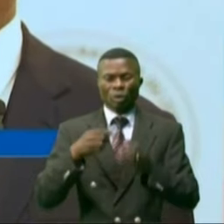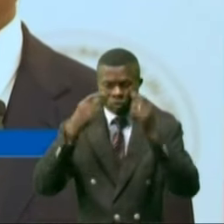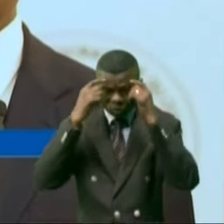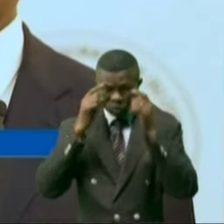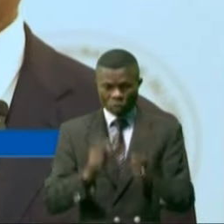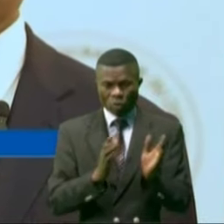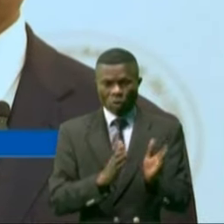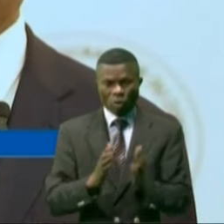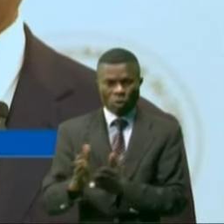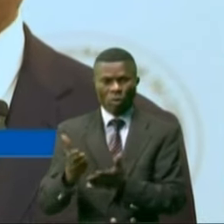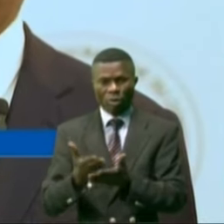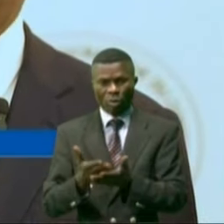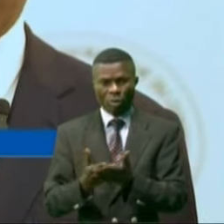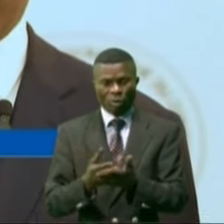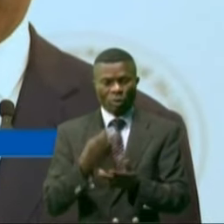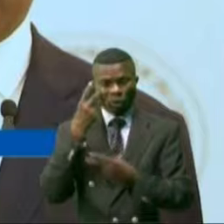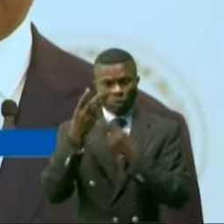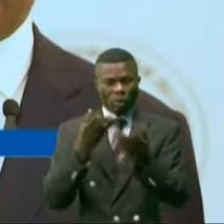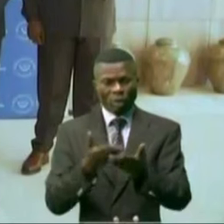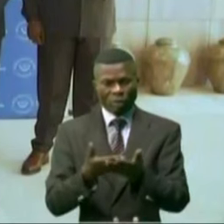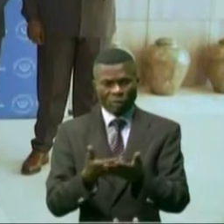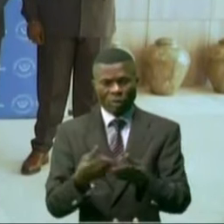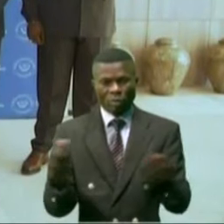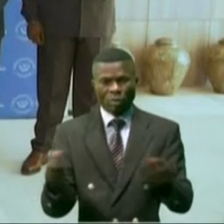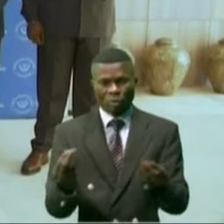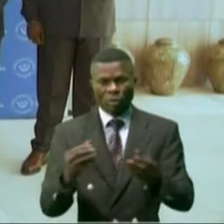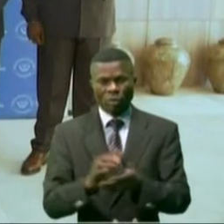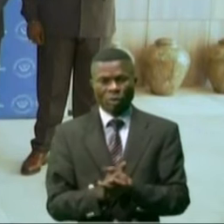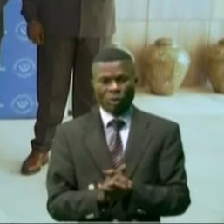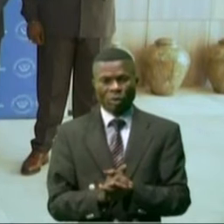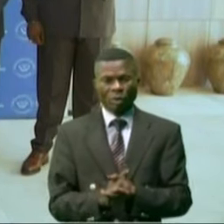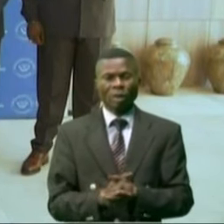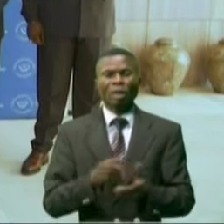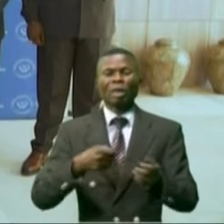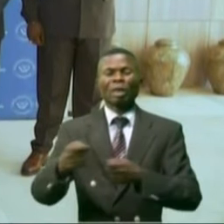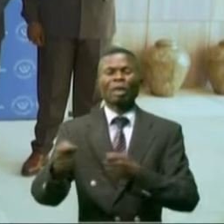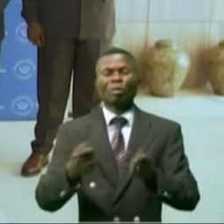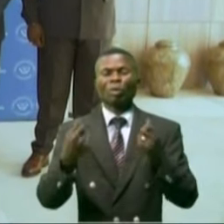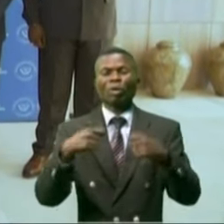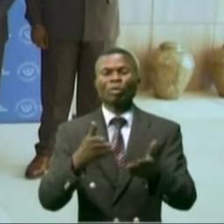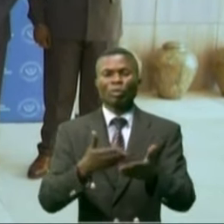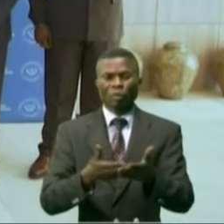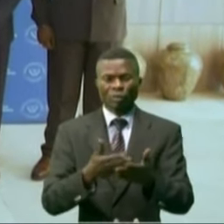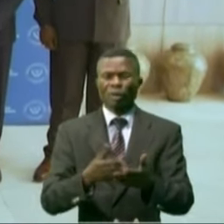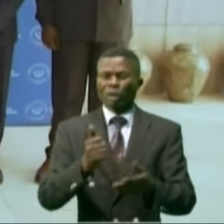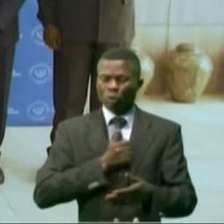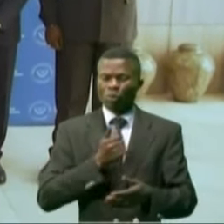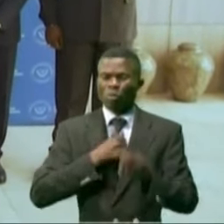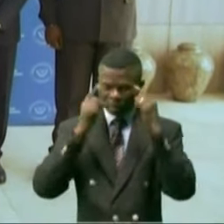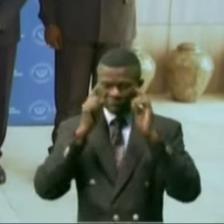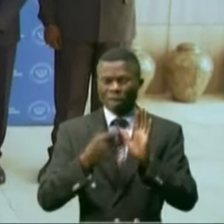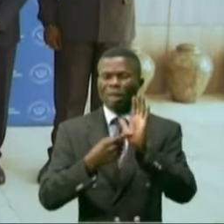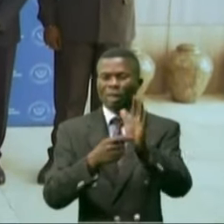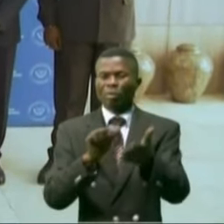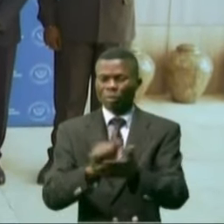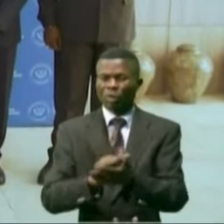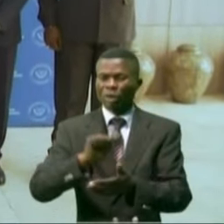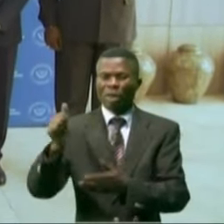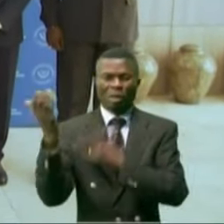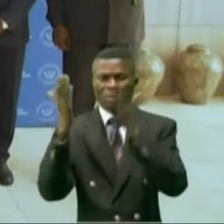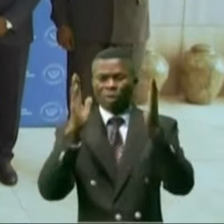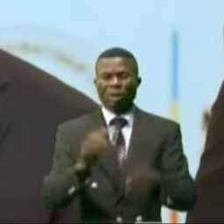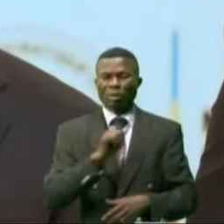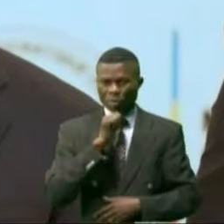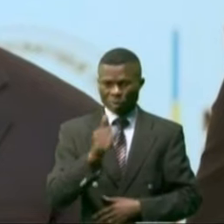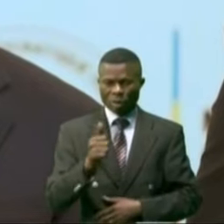qui consiste à considérer que le part de marché devait être dédié à nos entreprises du secteur pétrolier pour